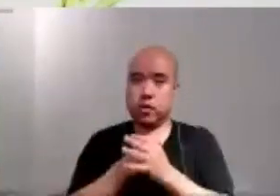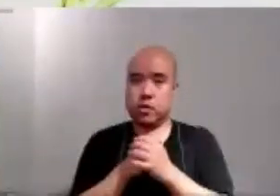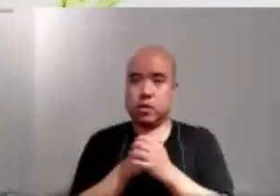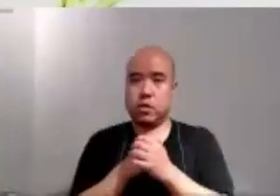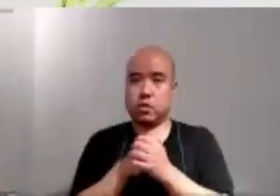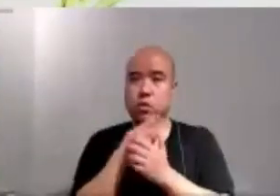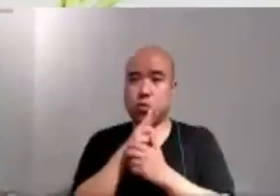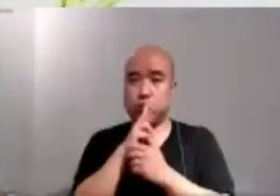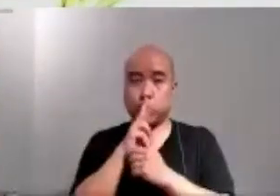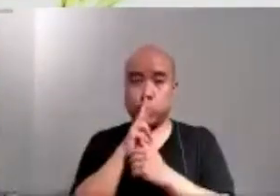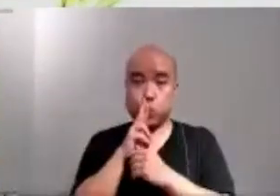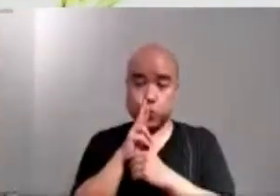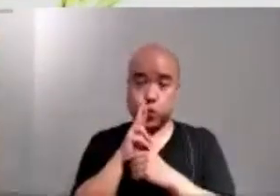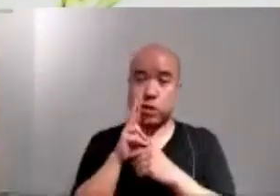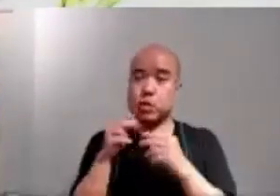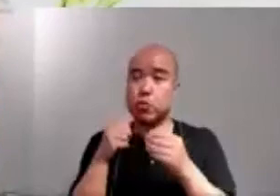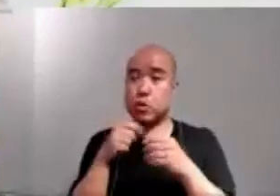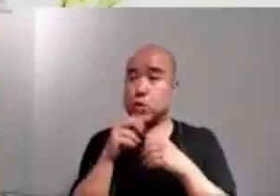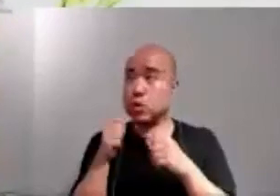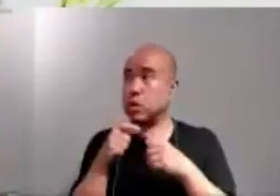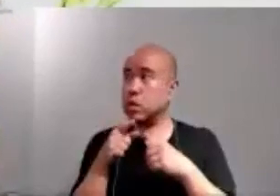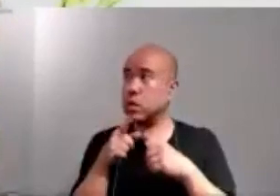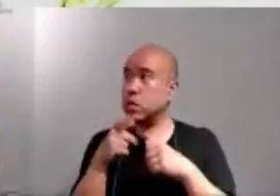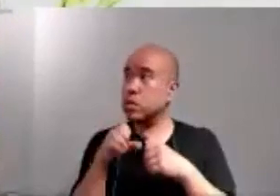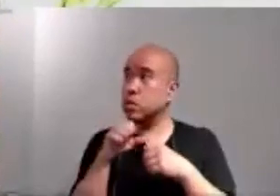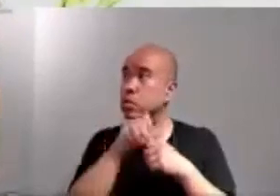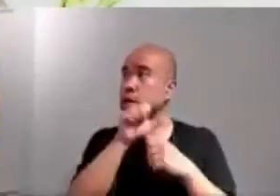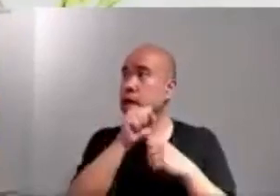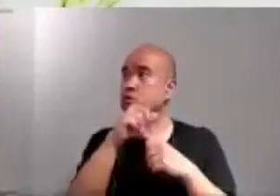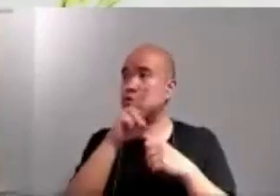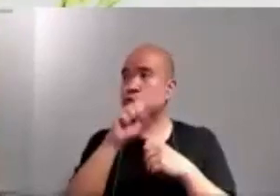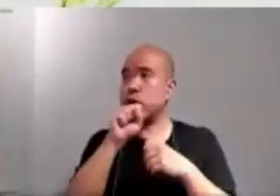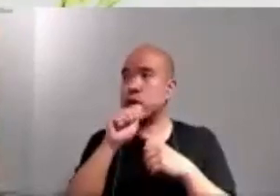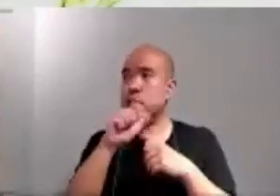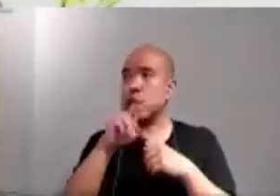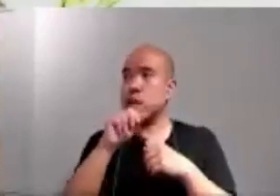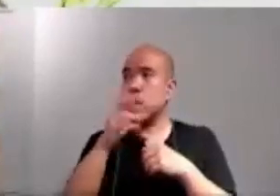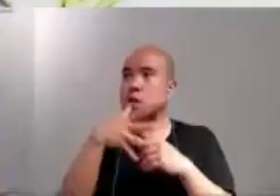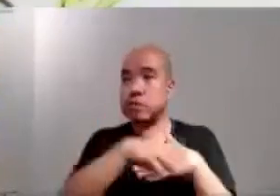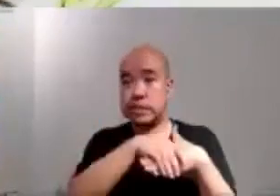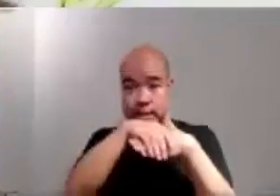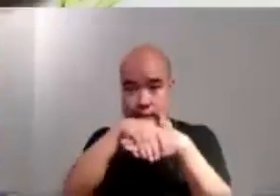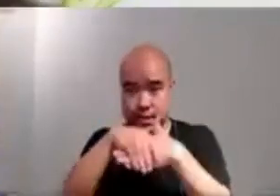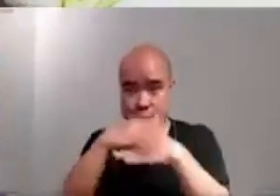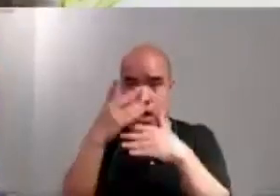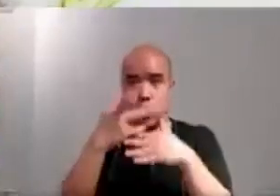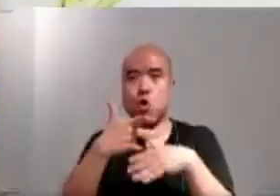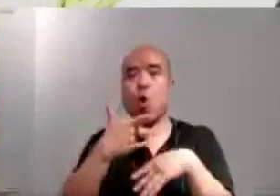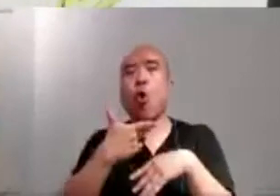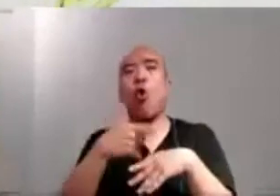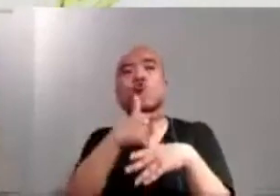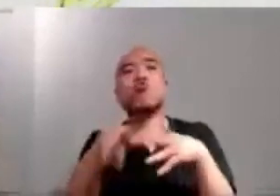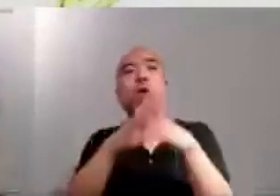书长 Susan。Susan 带领我哋嘅所有劳苦功高嘅同事 ，Summer、Miller、